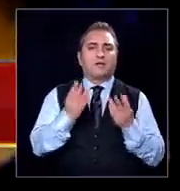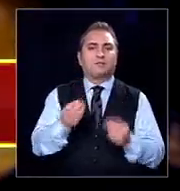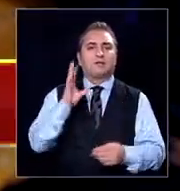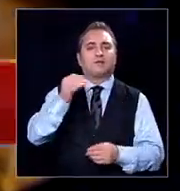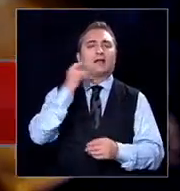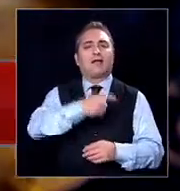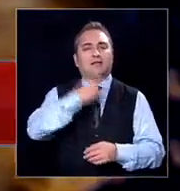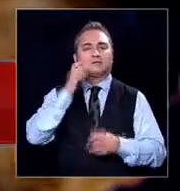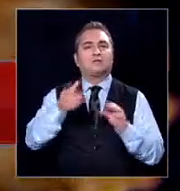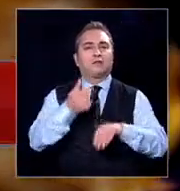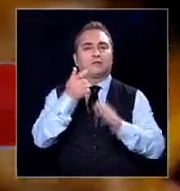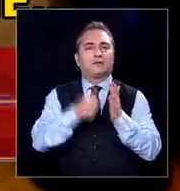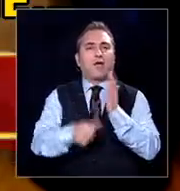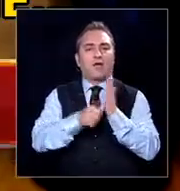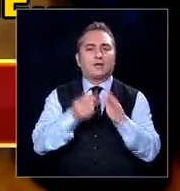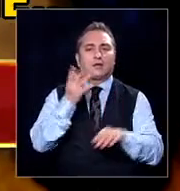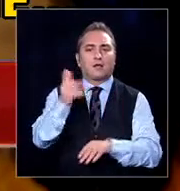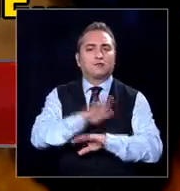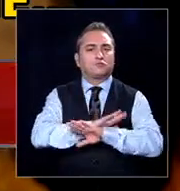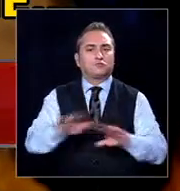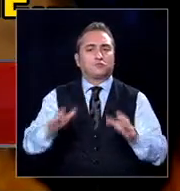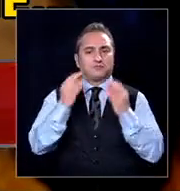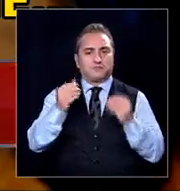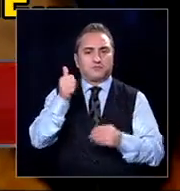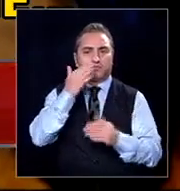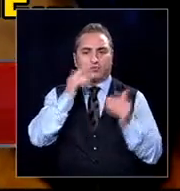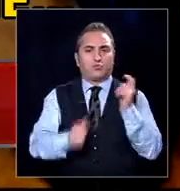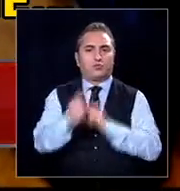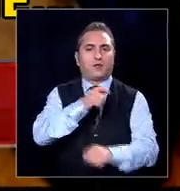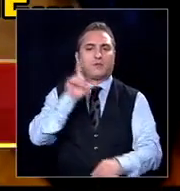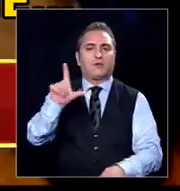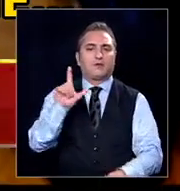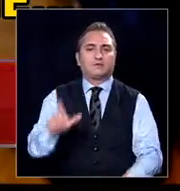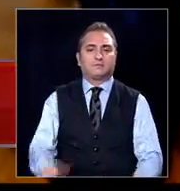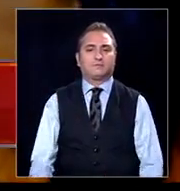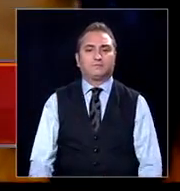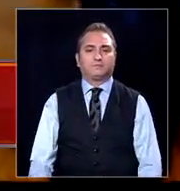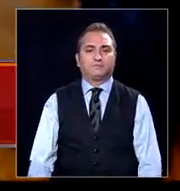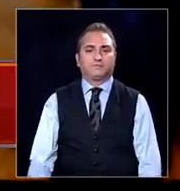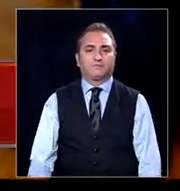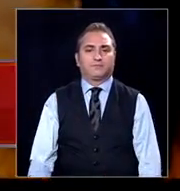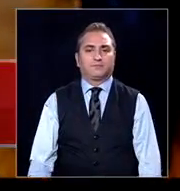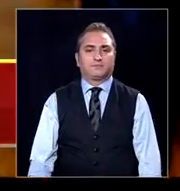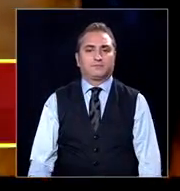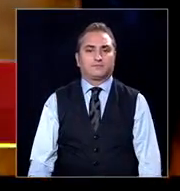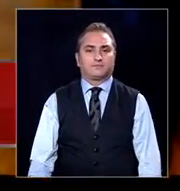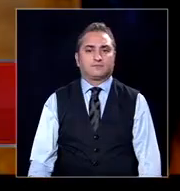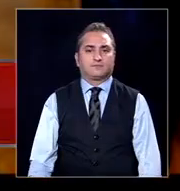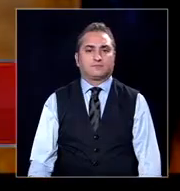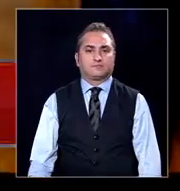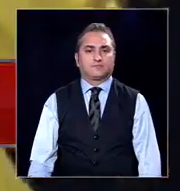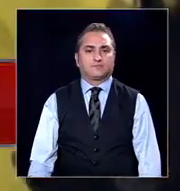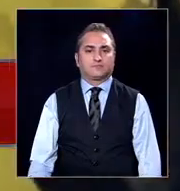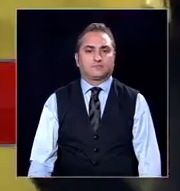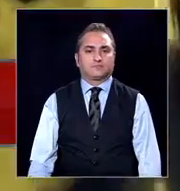ve tarihleri de geçmemişti. Bir sürü ekmek çeşitleri çıktı ama üzerine son kullanma tarihlerine baktım. Son kullanma tarihleri de geçmemiş